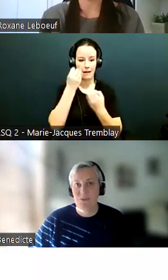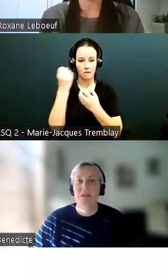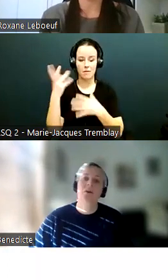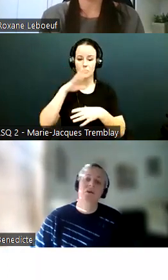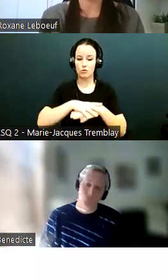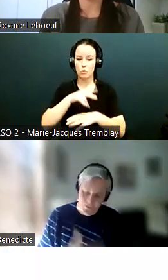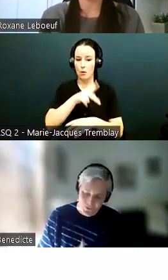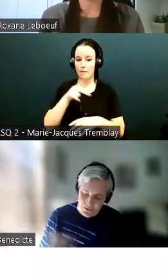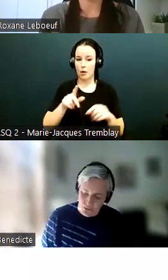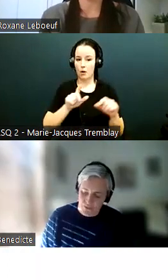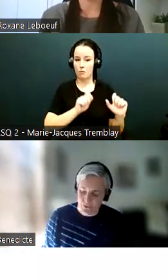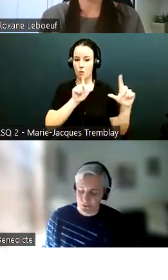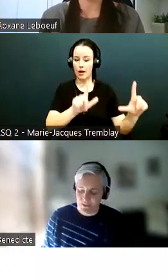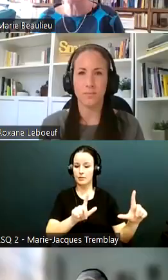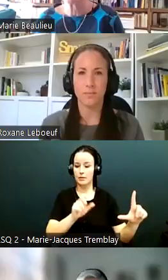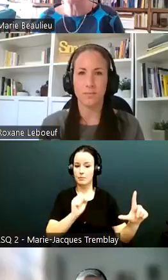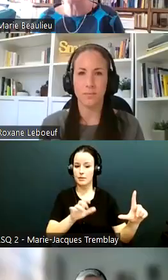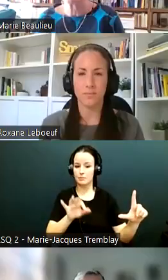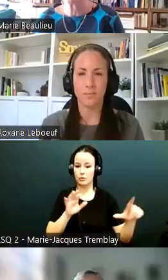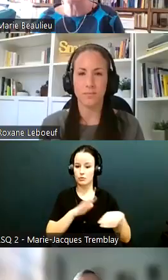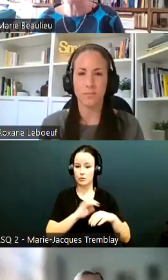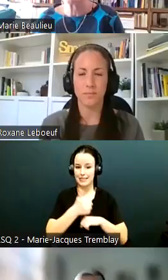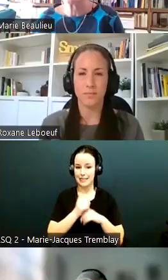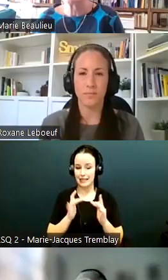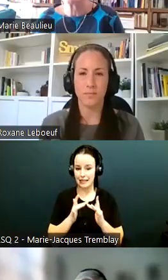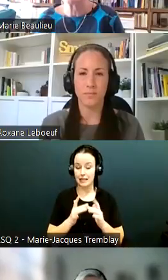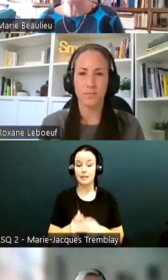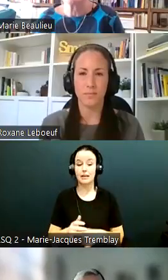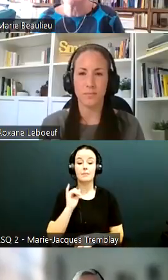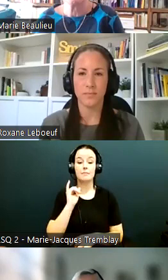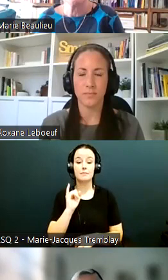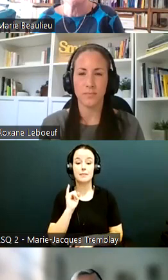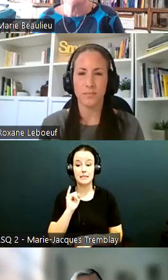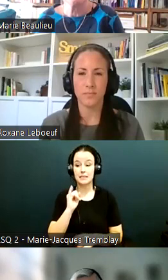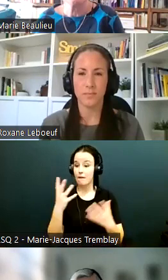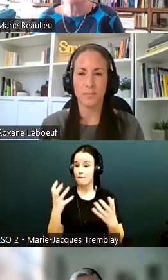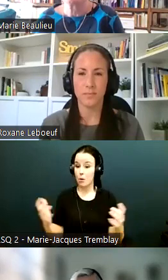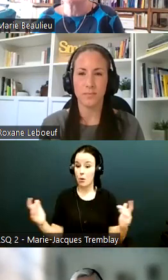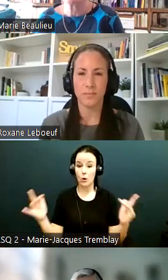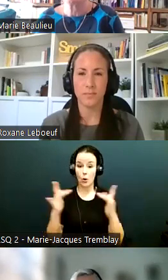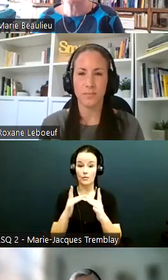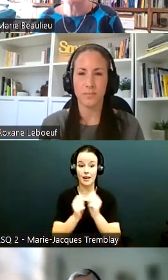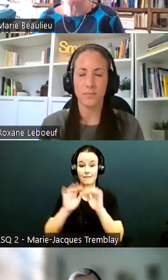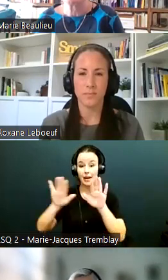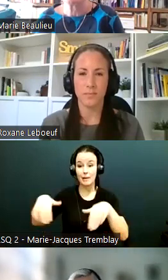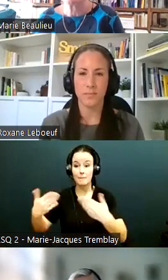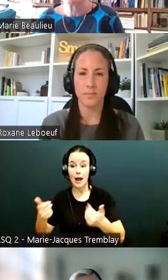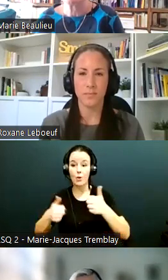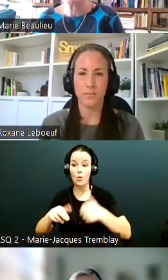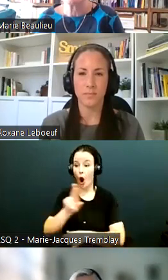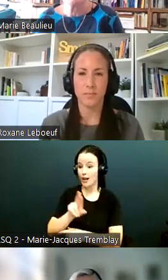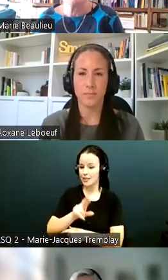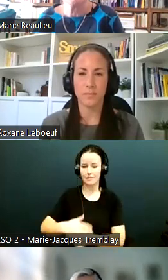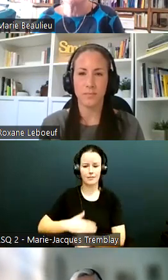sur votre écran. Vous pouvez aussi les trouver sur notre site internet. Et si vous souhaitez être mis en contact avec Marie et Roxane, on sera très